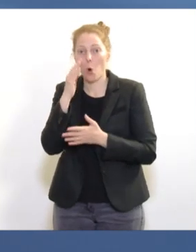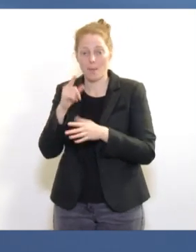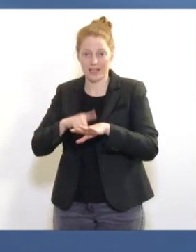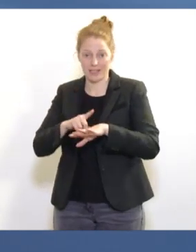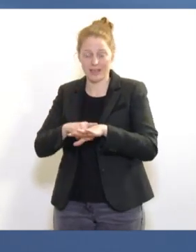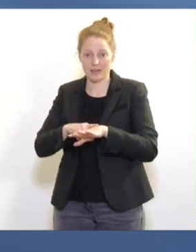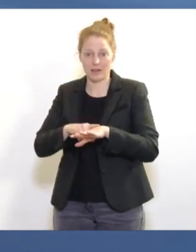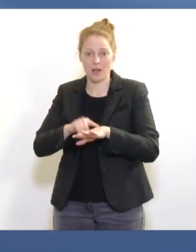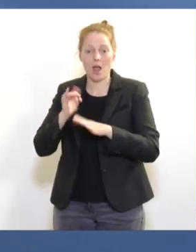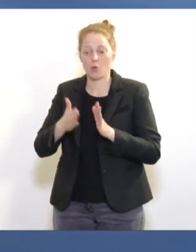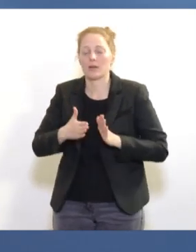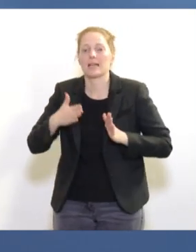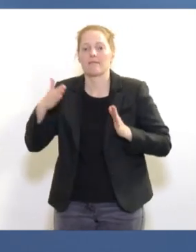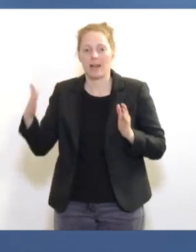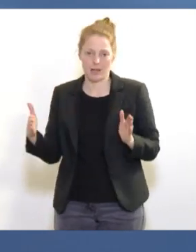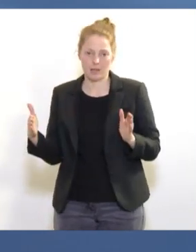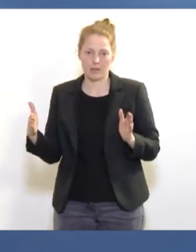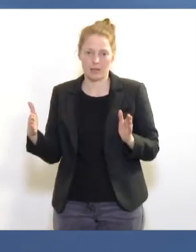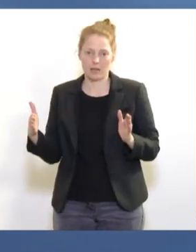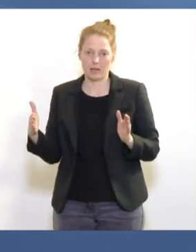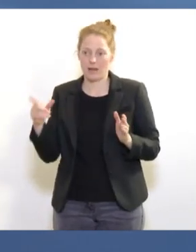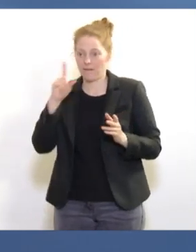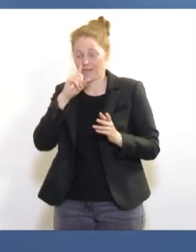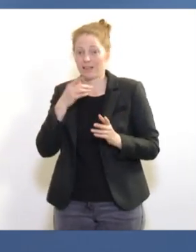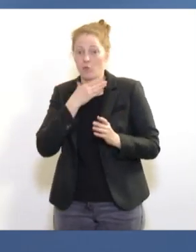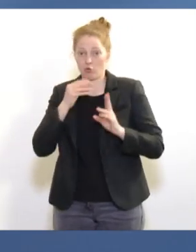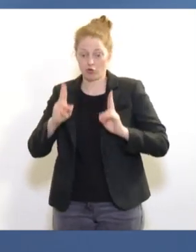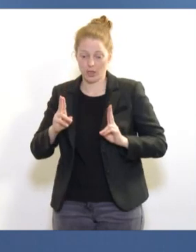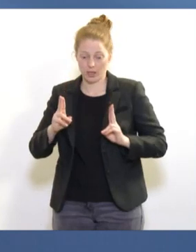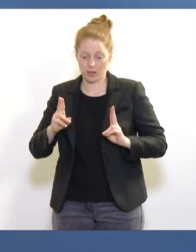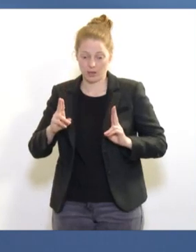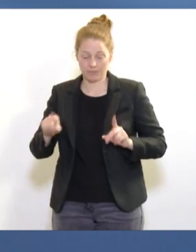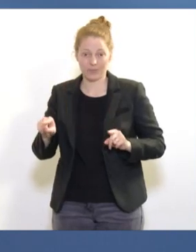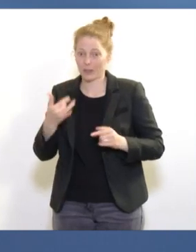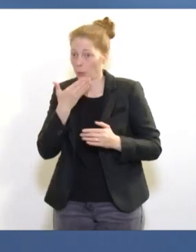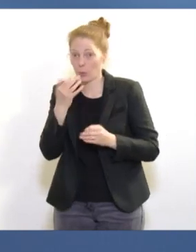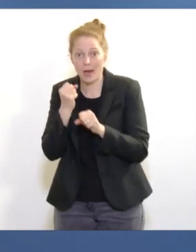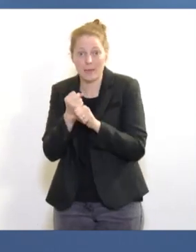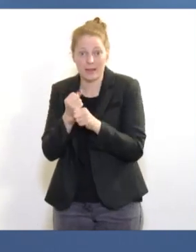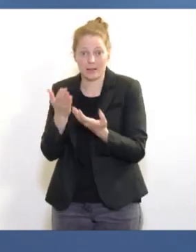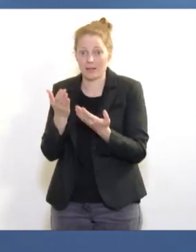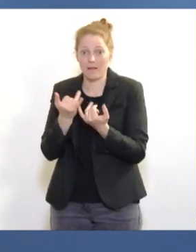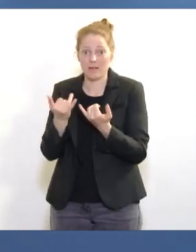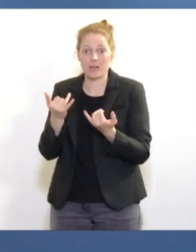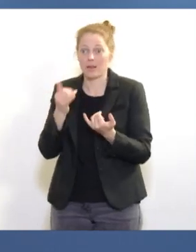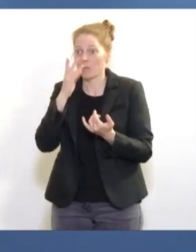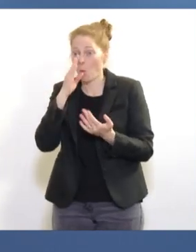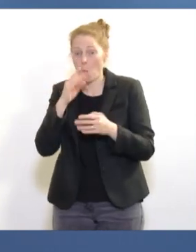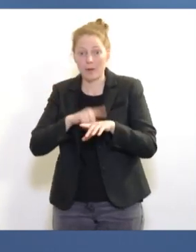im Dauer vom Etat der Krise, wenn sie dann nicht geschafft haben. Das heißt, wenn sie zum Beispiel an